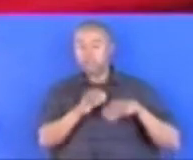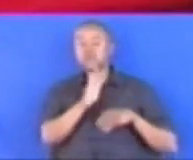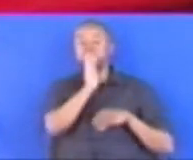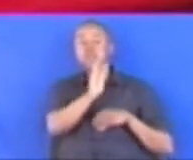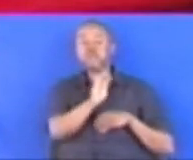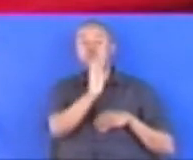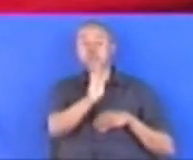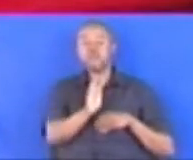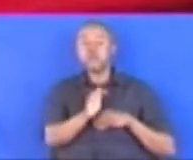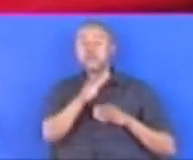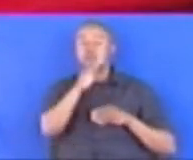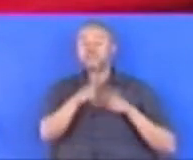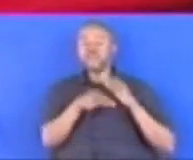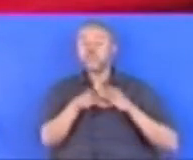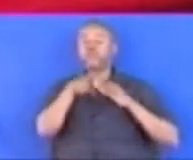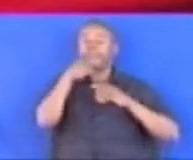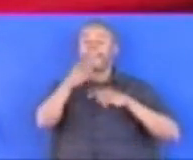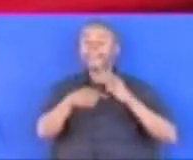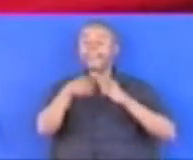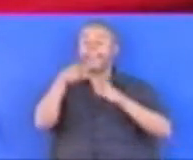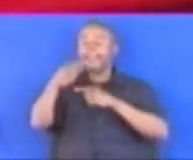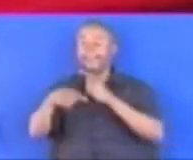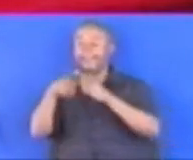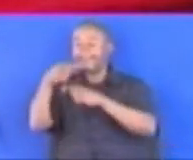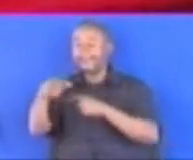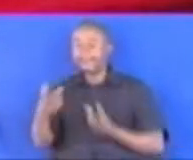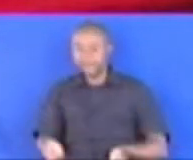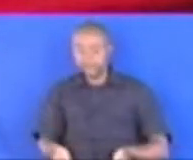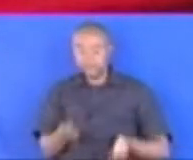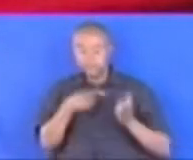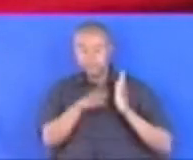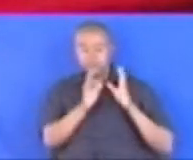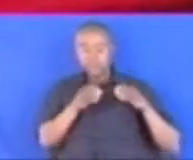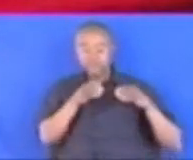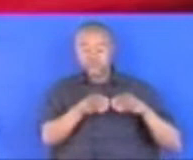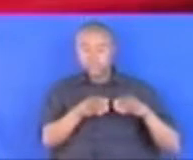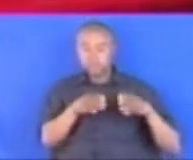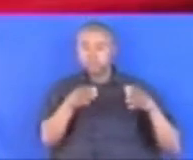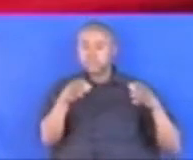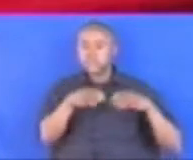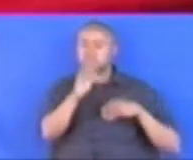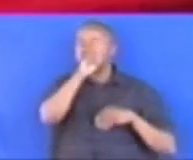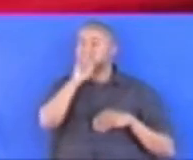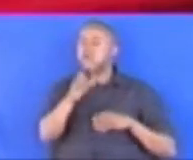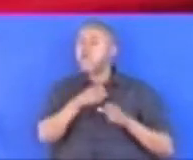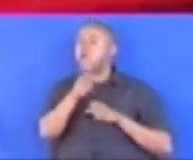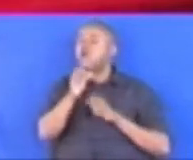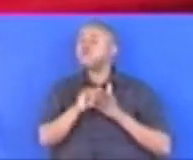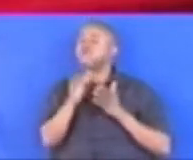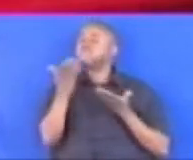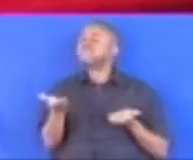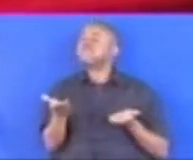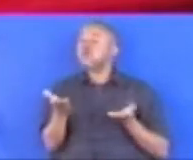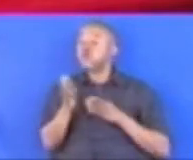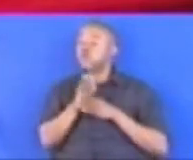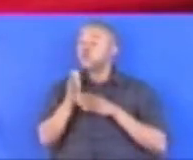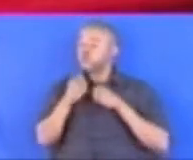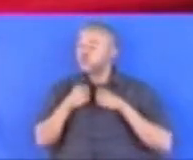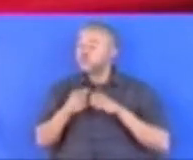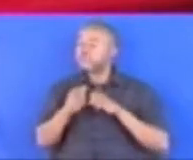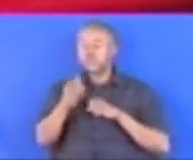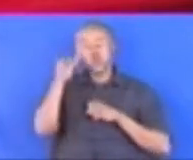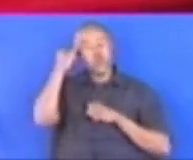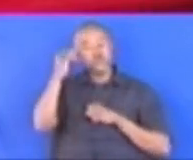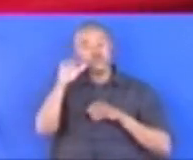mchakato unaendelea. Katika vikao vya uchambuzi wa bajeti ya wizara hii, kamati ilihoji hatua iliyofikiwa katika utekelezaji wa ushauri huu wa